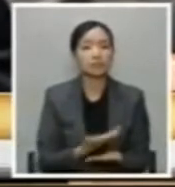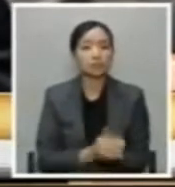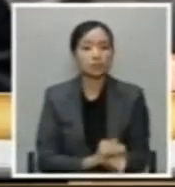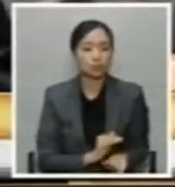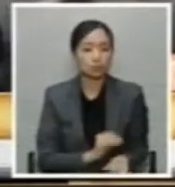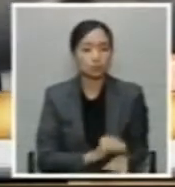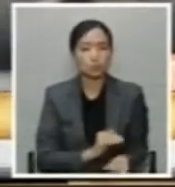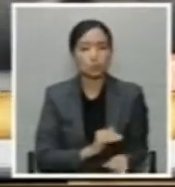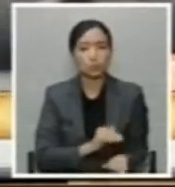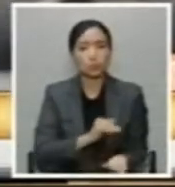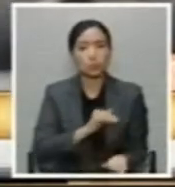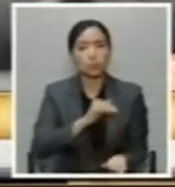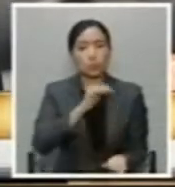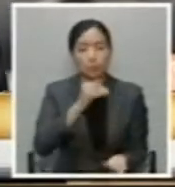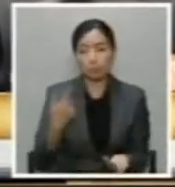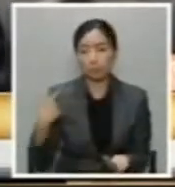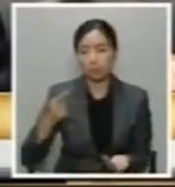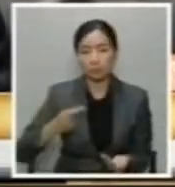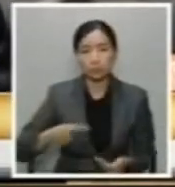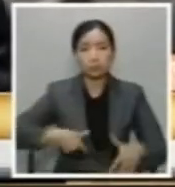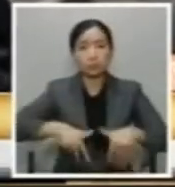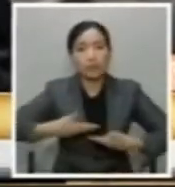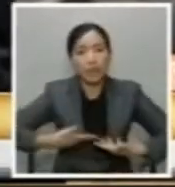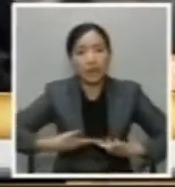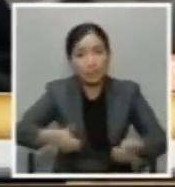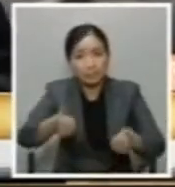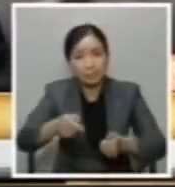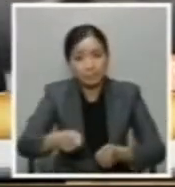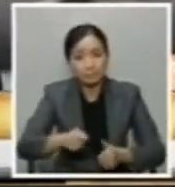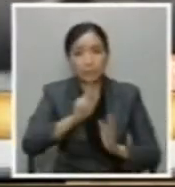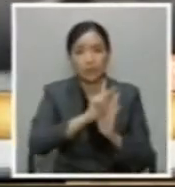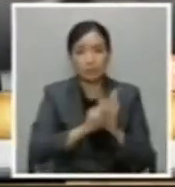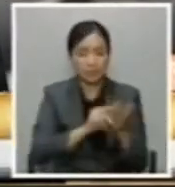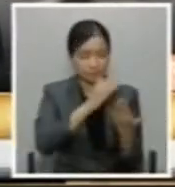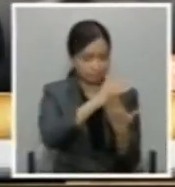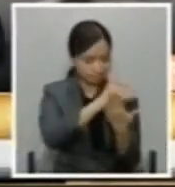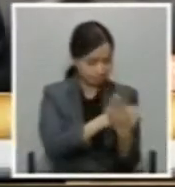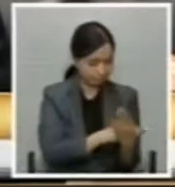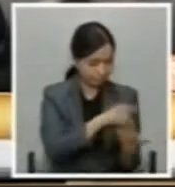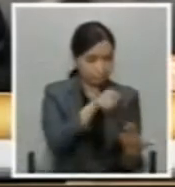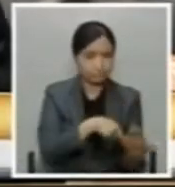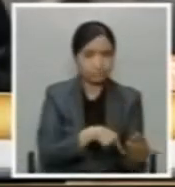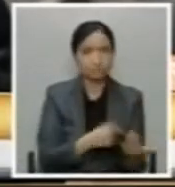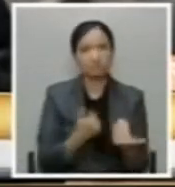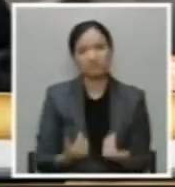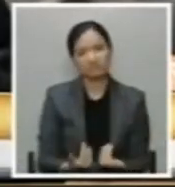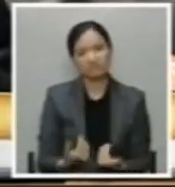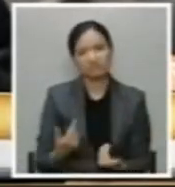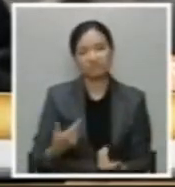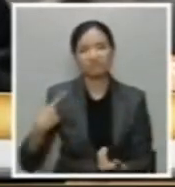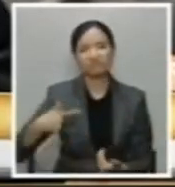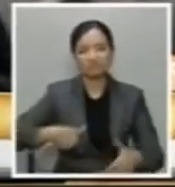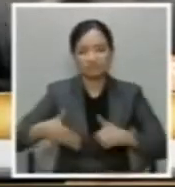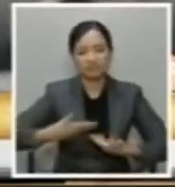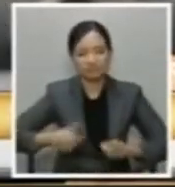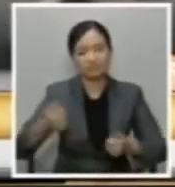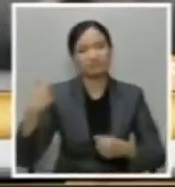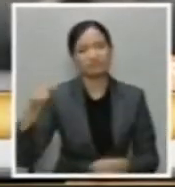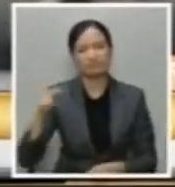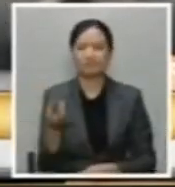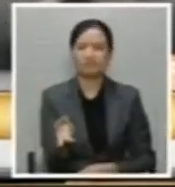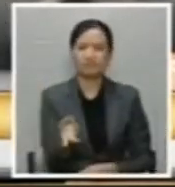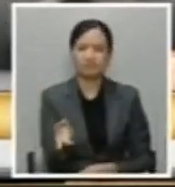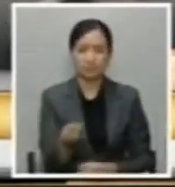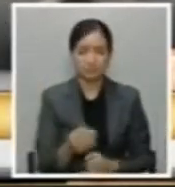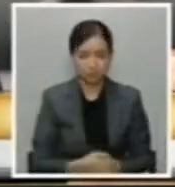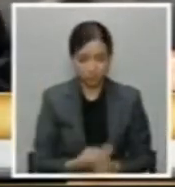าประโยชน์ที่ประชาชนได้รับจากกฎหมายที่เราร่างกันไว้แต่เดิมเนี่ยวันนี้มันน้อยเกินไปนะครับคือถ้าดู